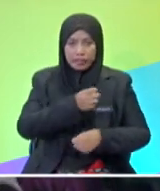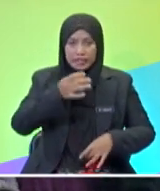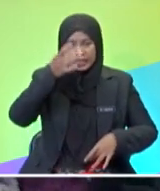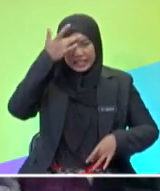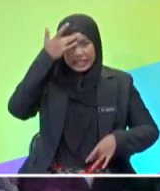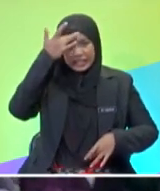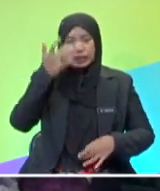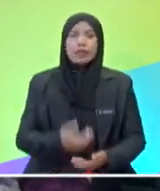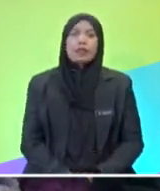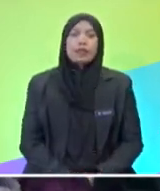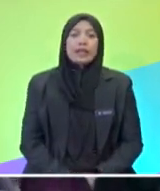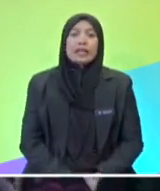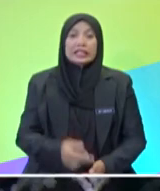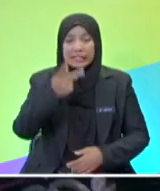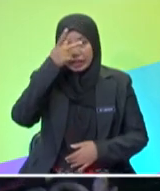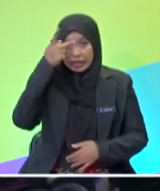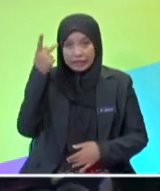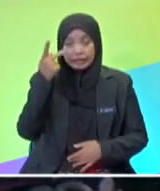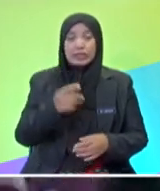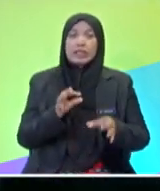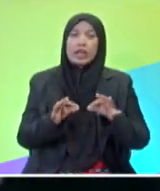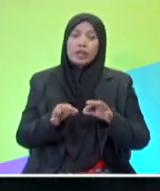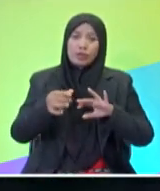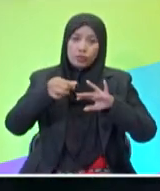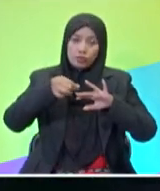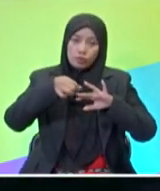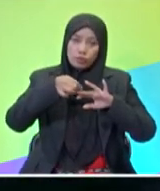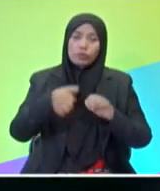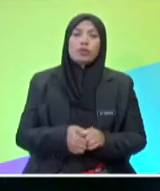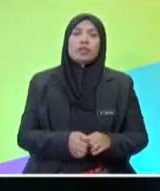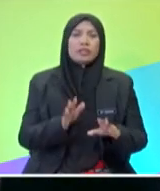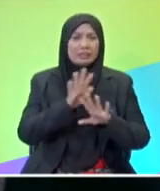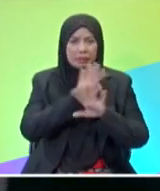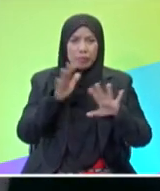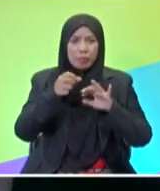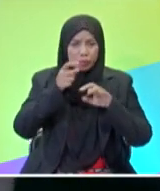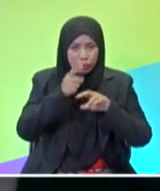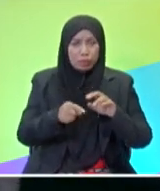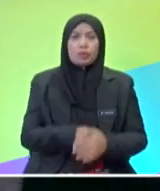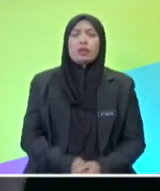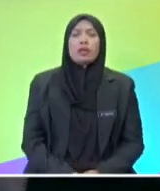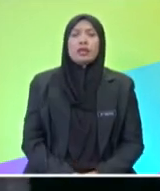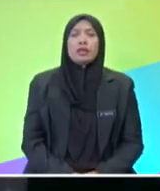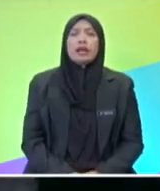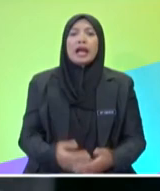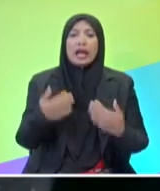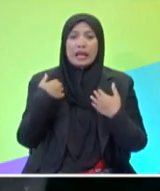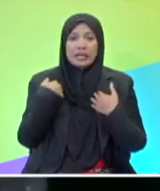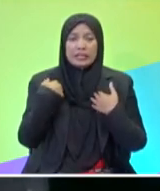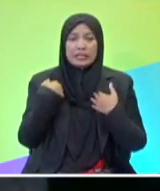Okey. Kerana bila kuku kita tak potong, apa akan ada dekat jari kita? Macam tadi? Kuman. Kita